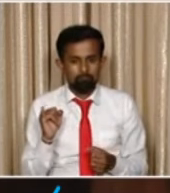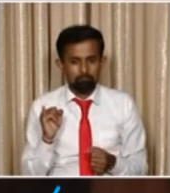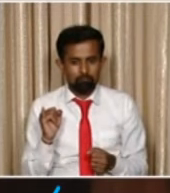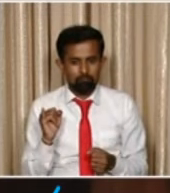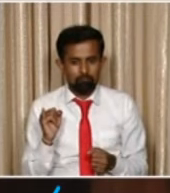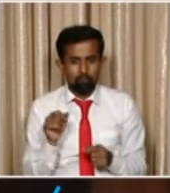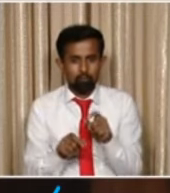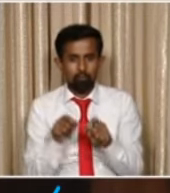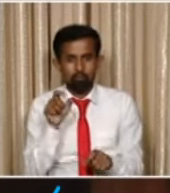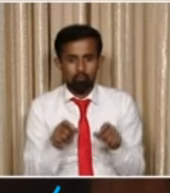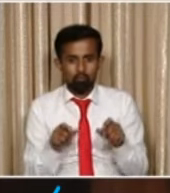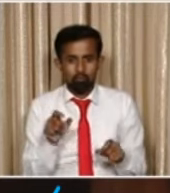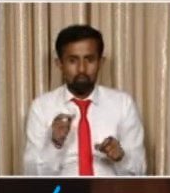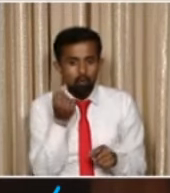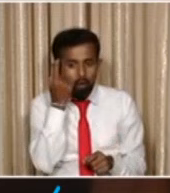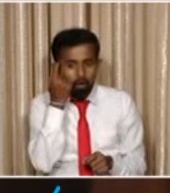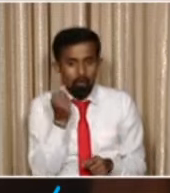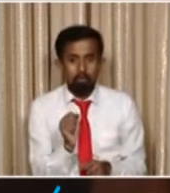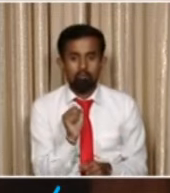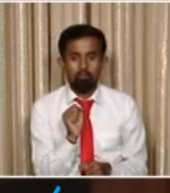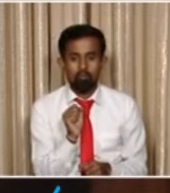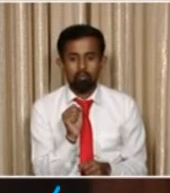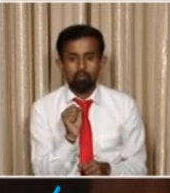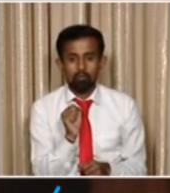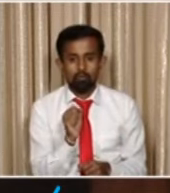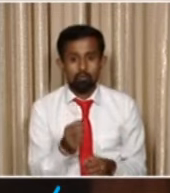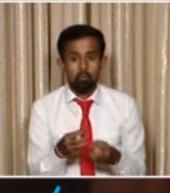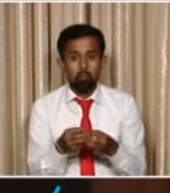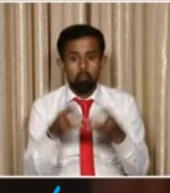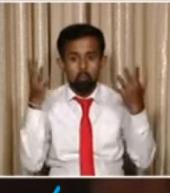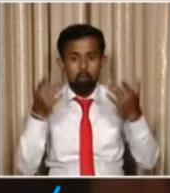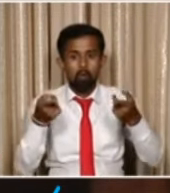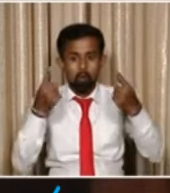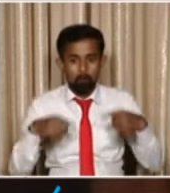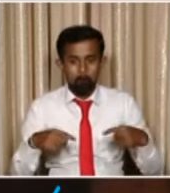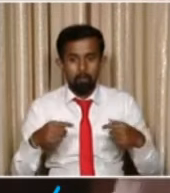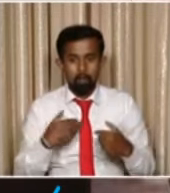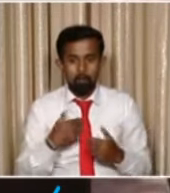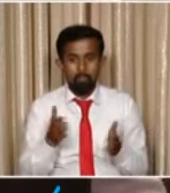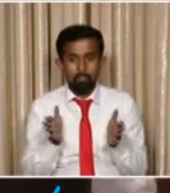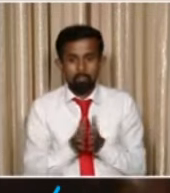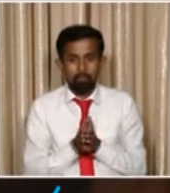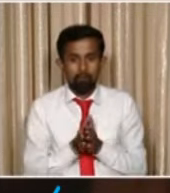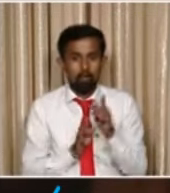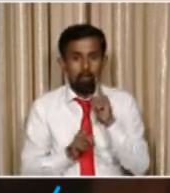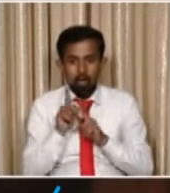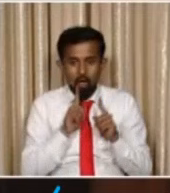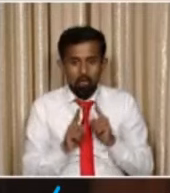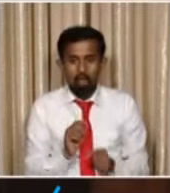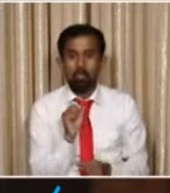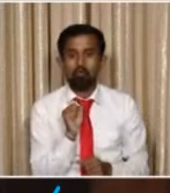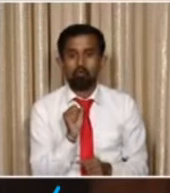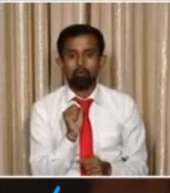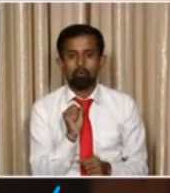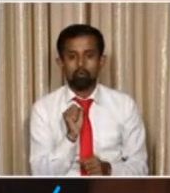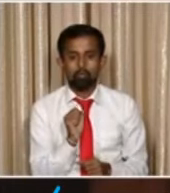பிரிவினருடைய கருத்துக்கள் என்ன? குண்டு வெடித்ததன் பின்னர் அவர்கள் வந்து எங்களோடு பேசிய விடயங்கள் என்ன? அது எப்படியெல்லாம்